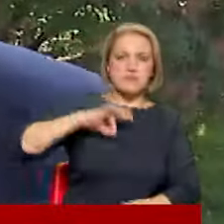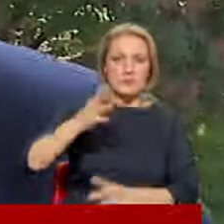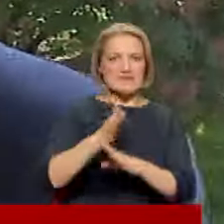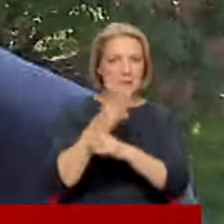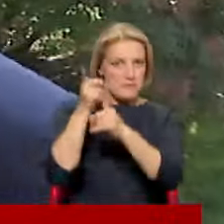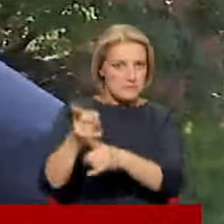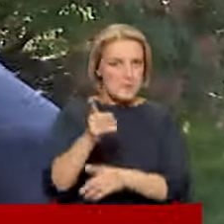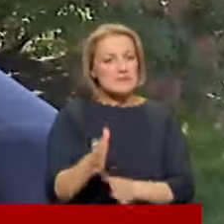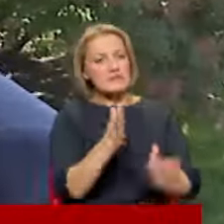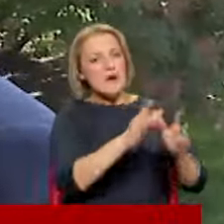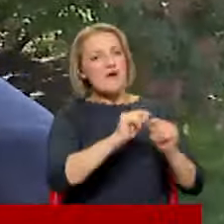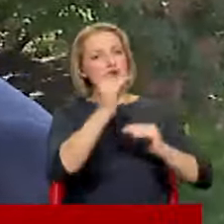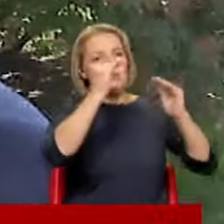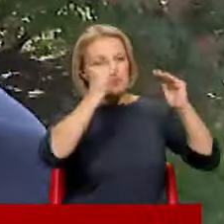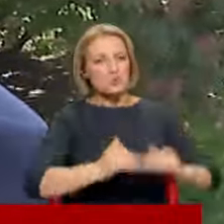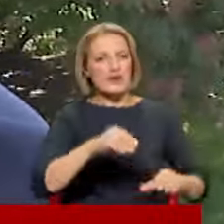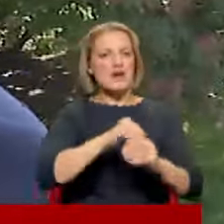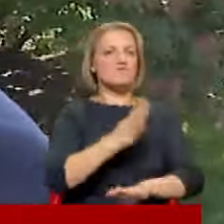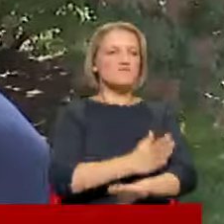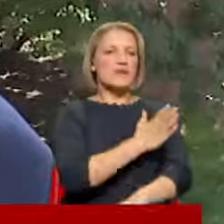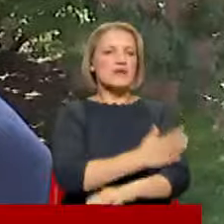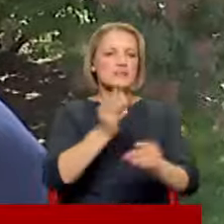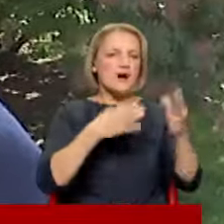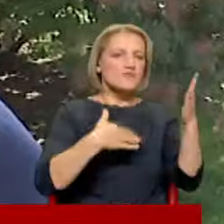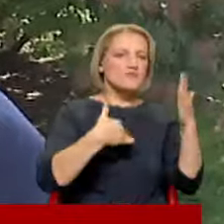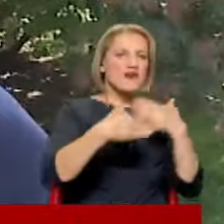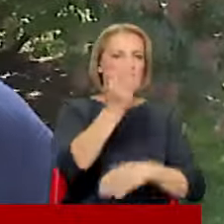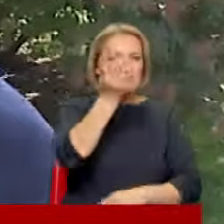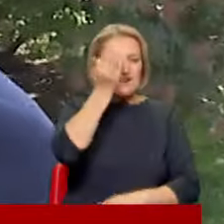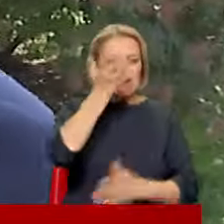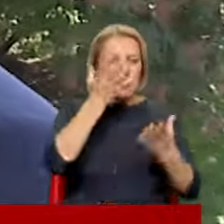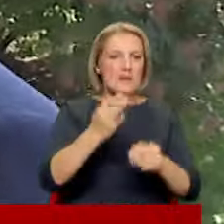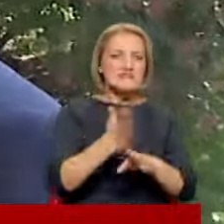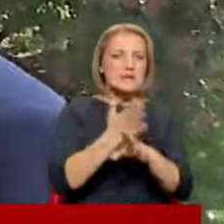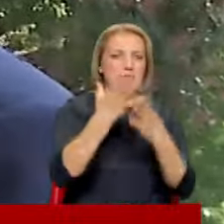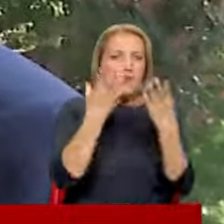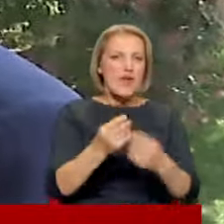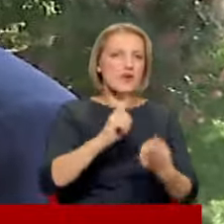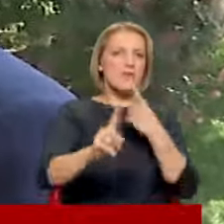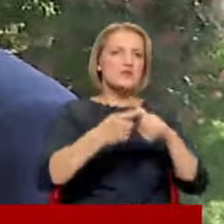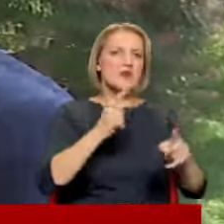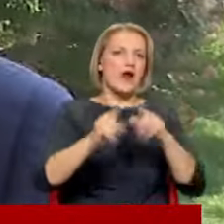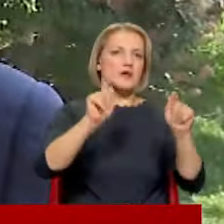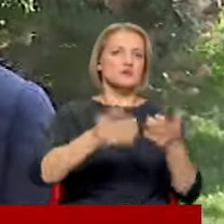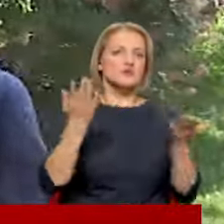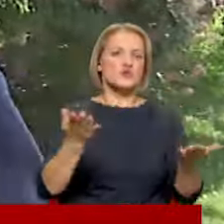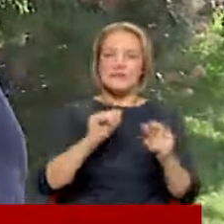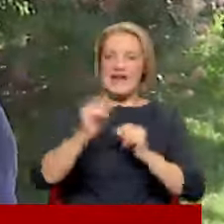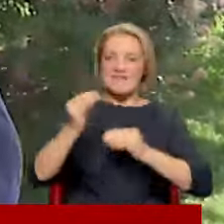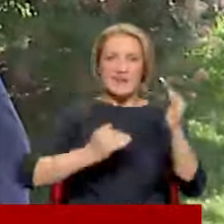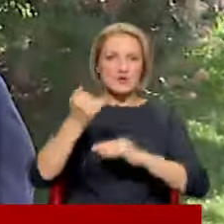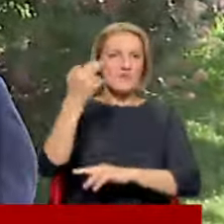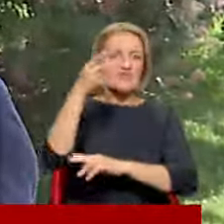diyorsunuz. Diğer taraftan enflasyonu düşürmek için vatandaşın daha fazla yoksullaşmasına yol açacak politikalar hayata geçiriyorsunuz.